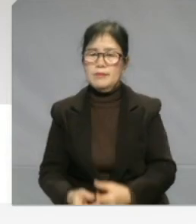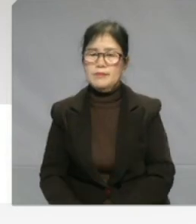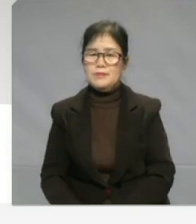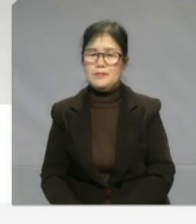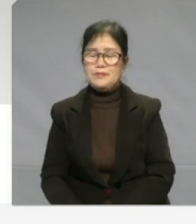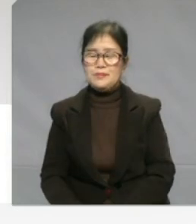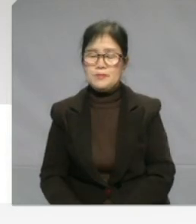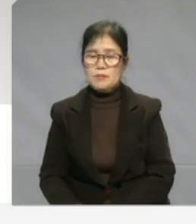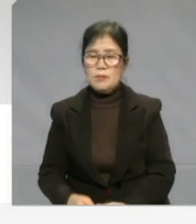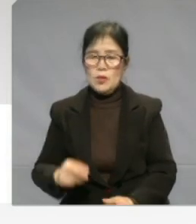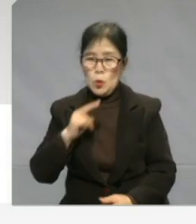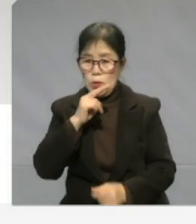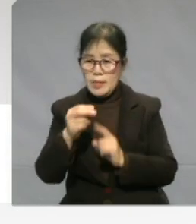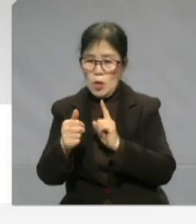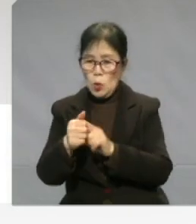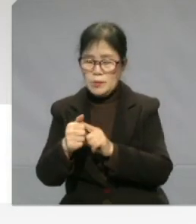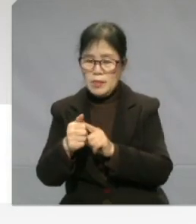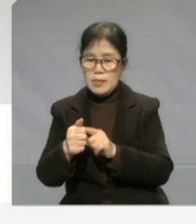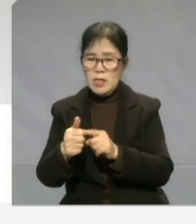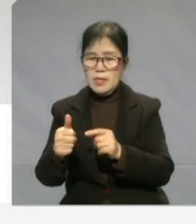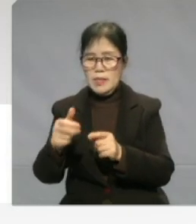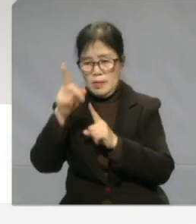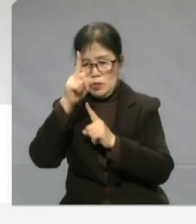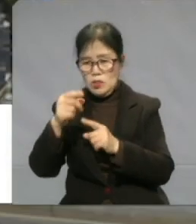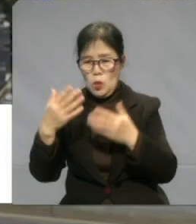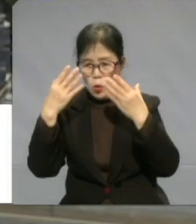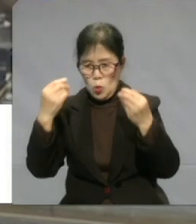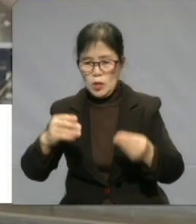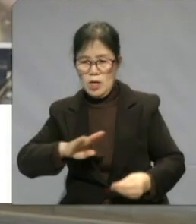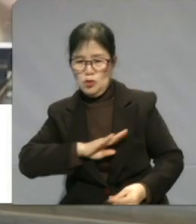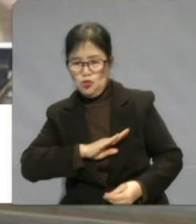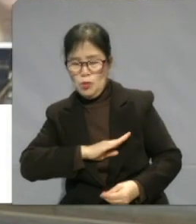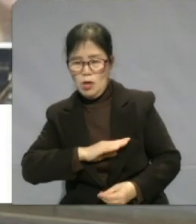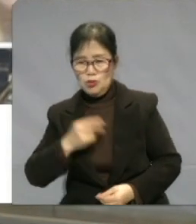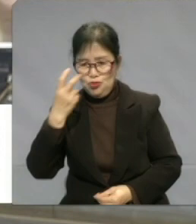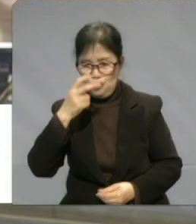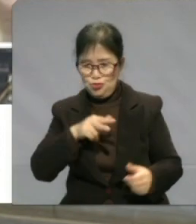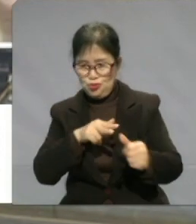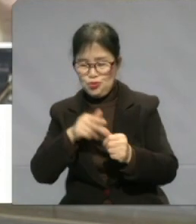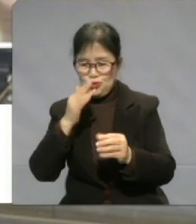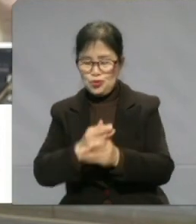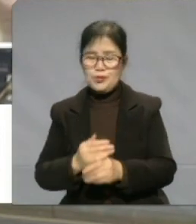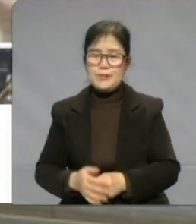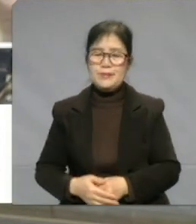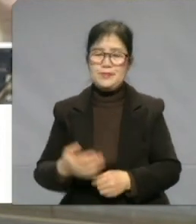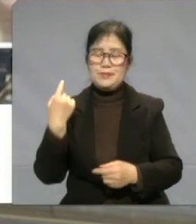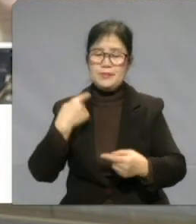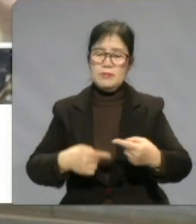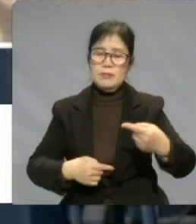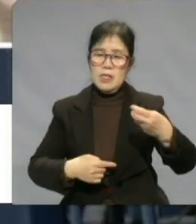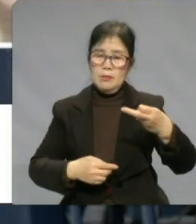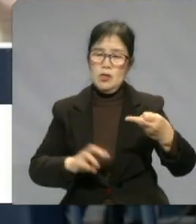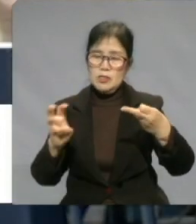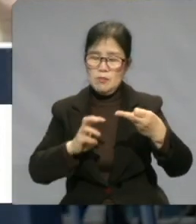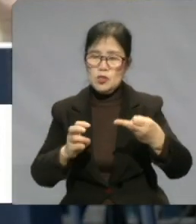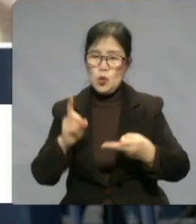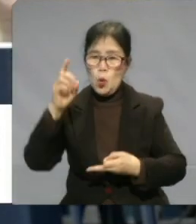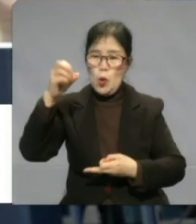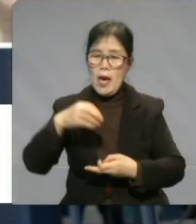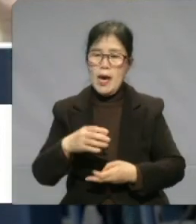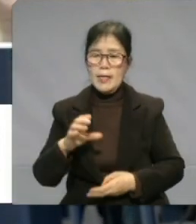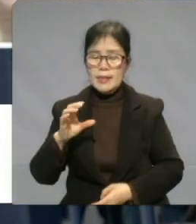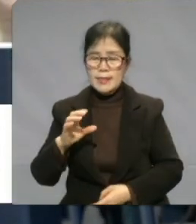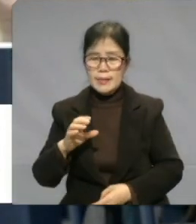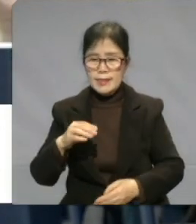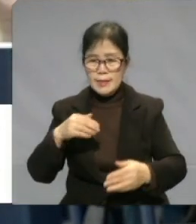경찰은 용의자 50대 남성인 이모씨를 공개 수배하고 추적하고 있습니다이 씨는 지난 달 30일 고양시 다방에서 오늘